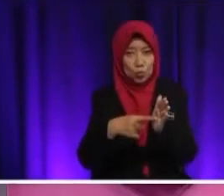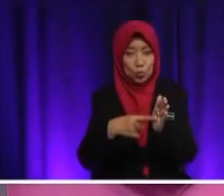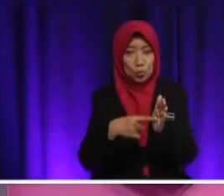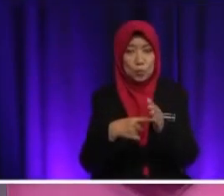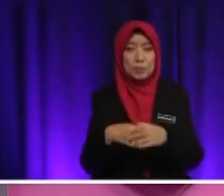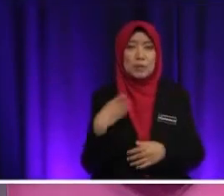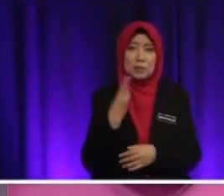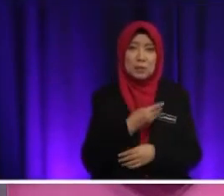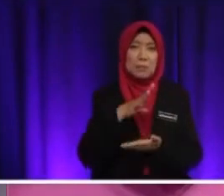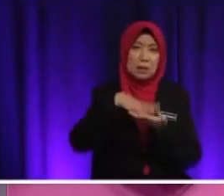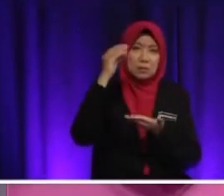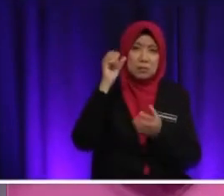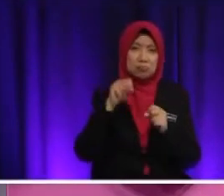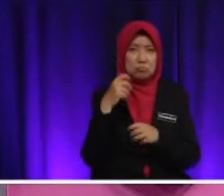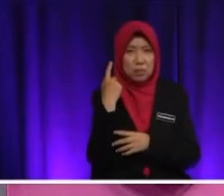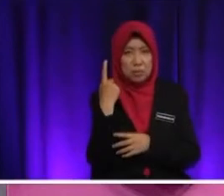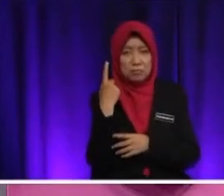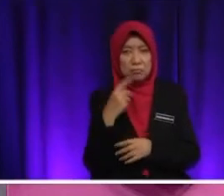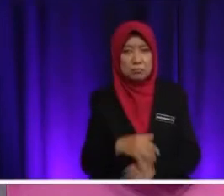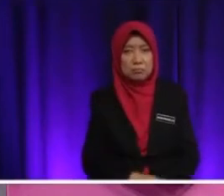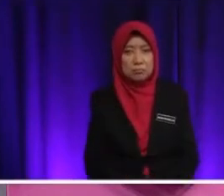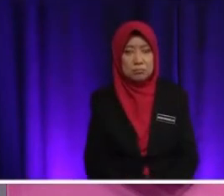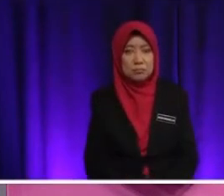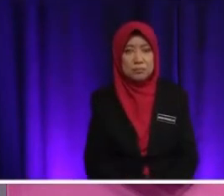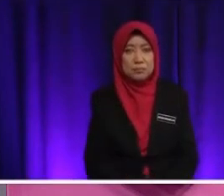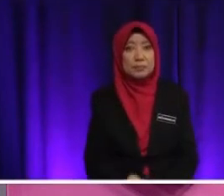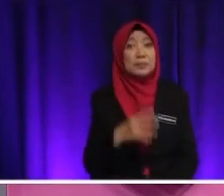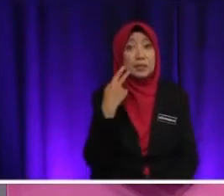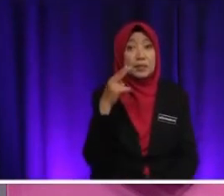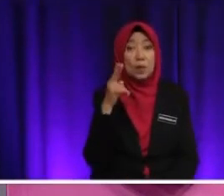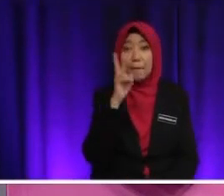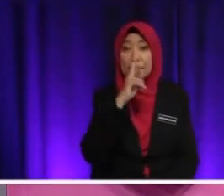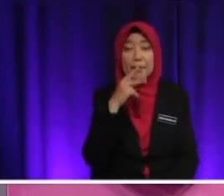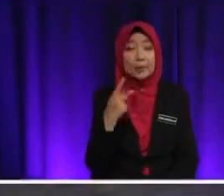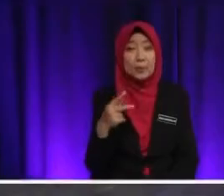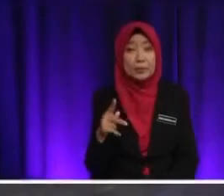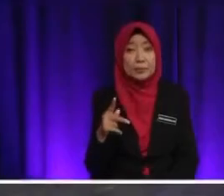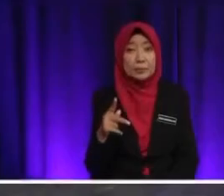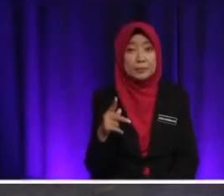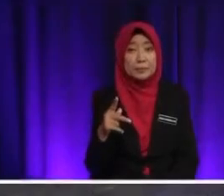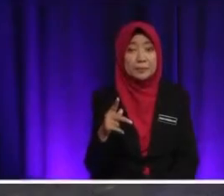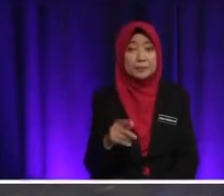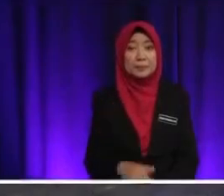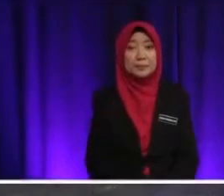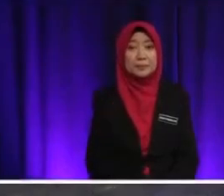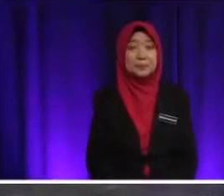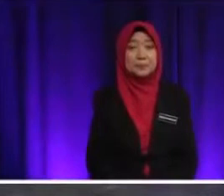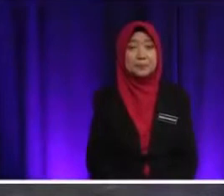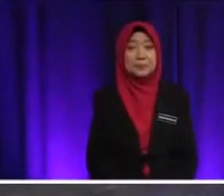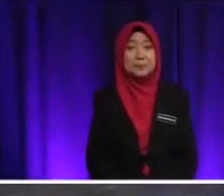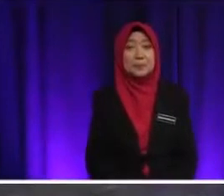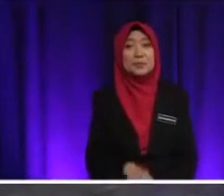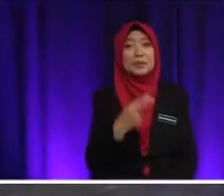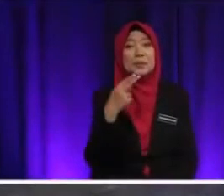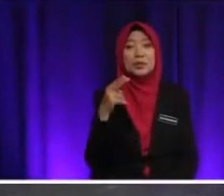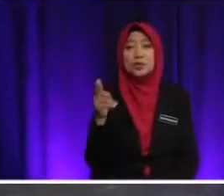kita belajar hari ini faham ke tidak. Okey. Angkat sikit. Hijau ke merah ke kuning. Okey, seorang lagi Fitri.